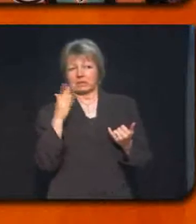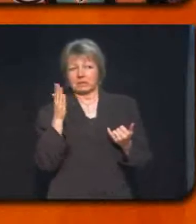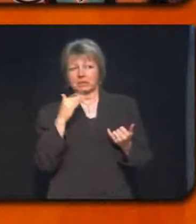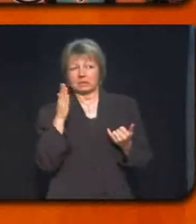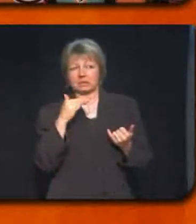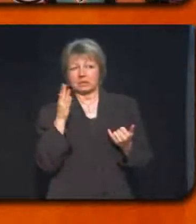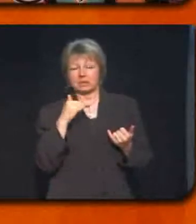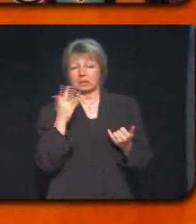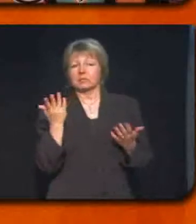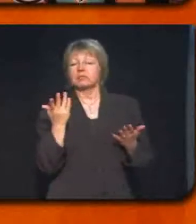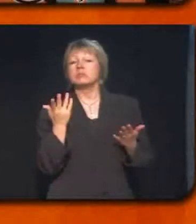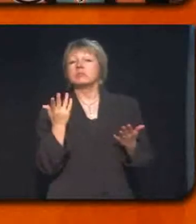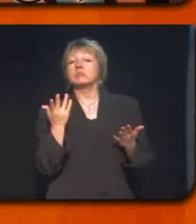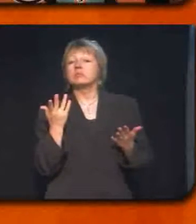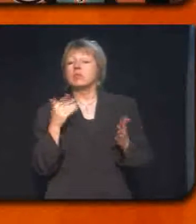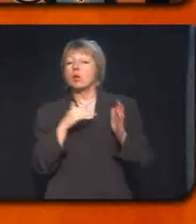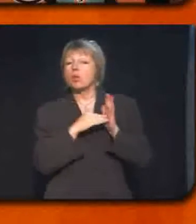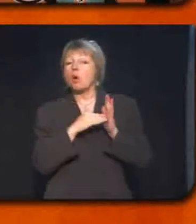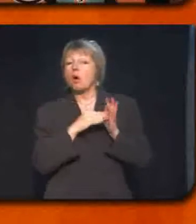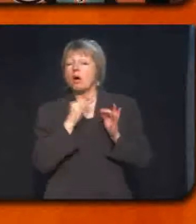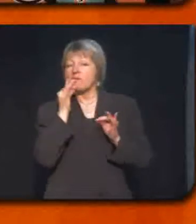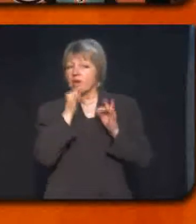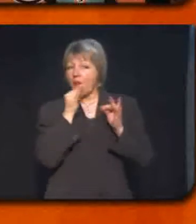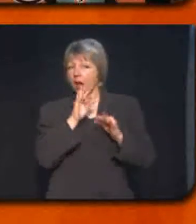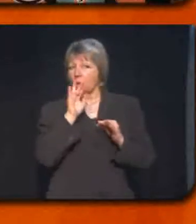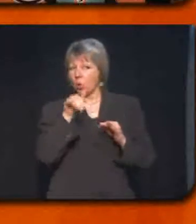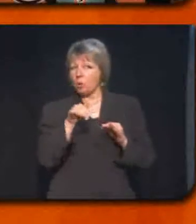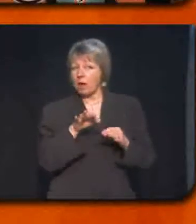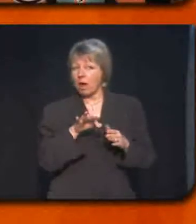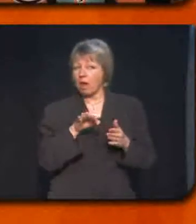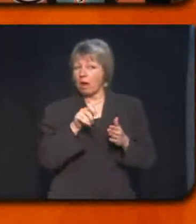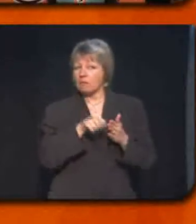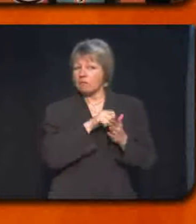gibt es Fragen zum Wahlverfahren